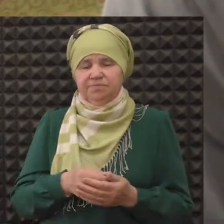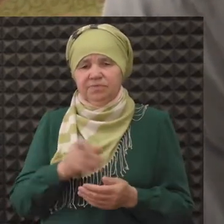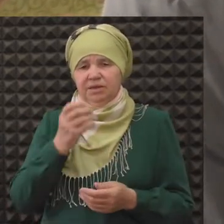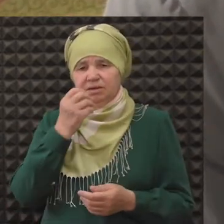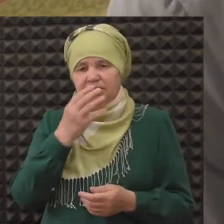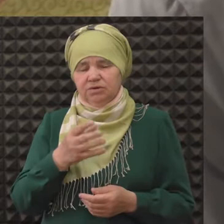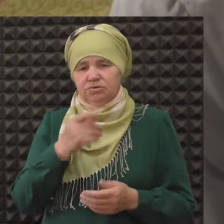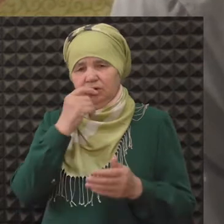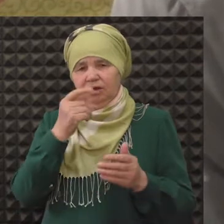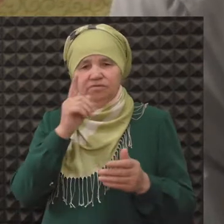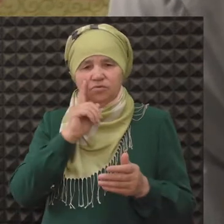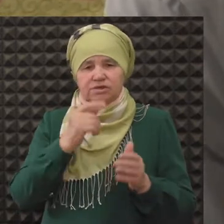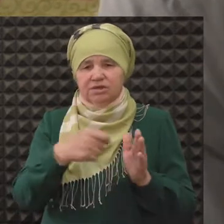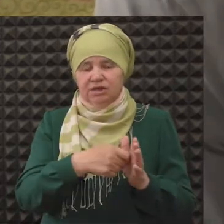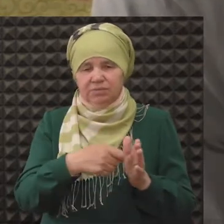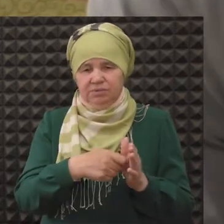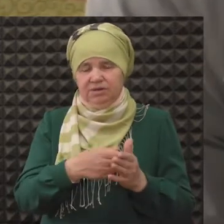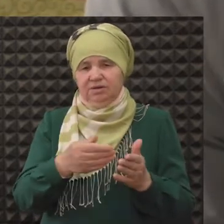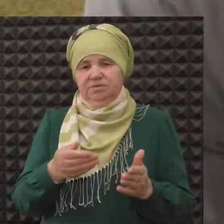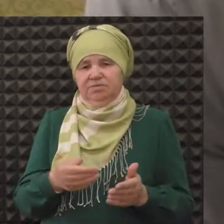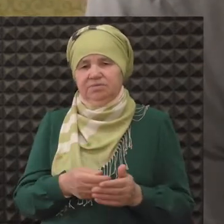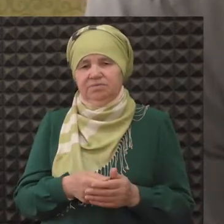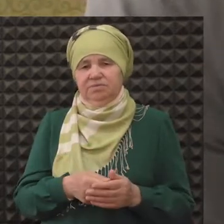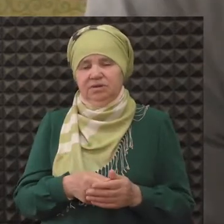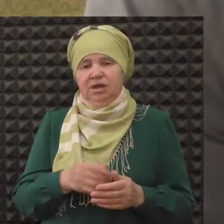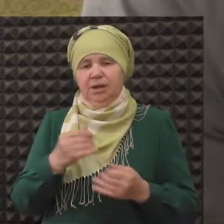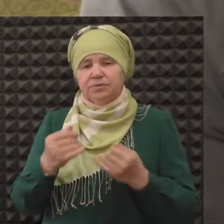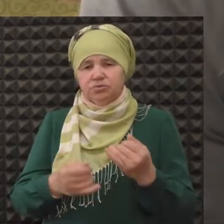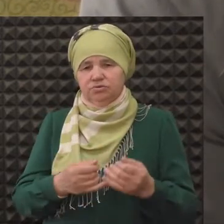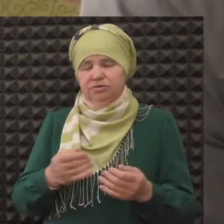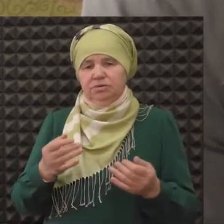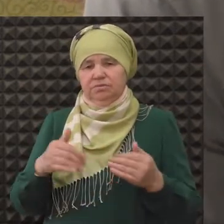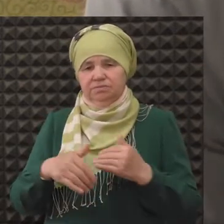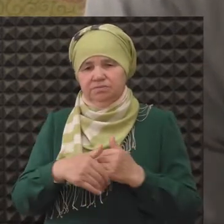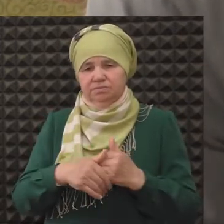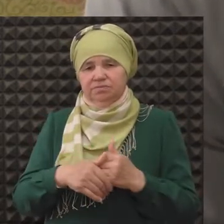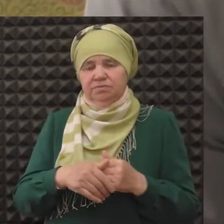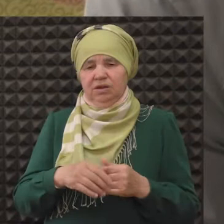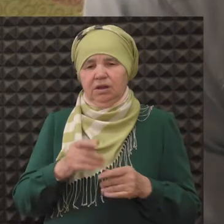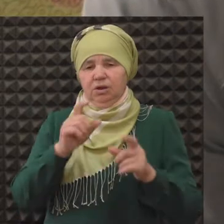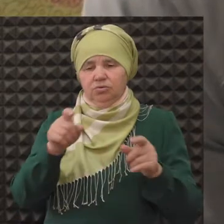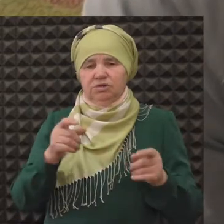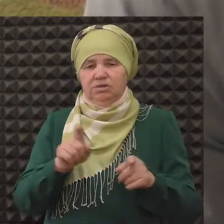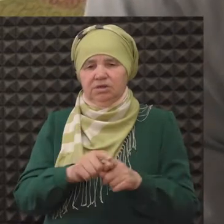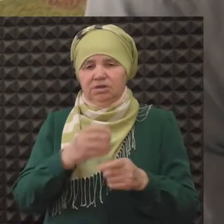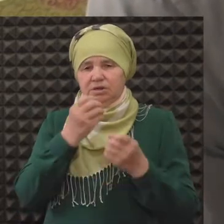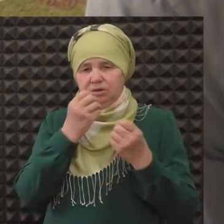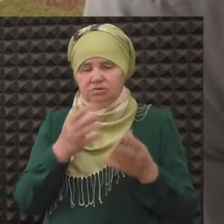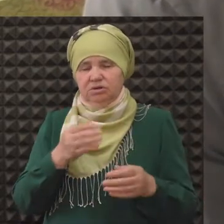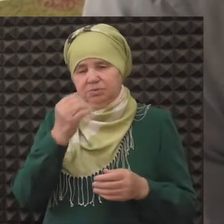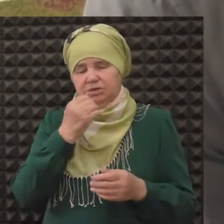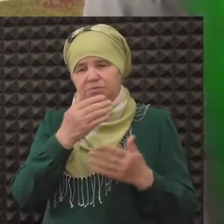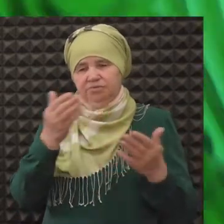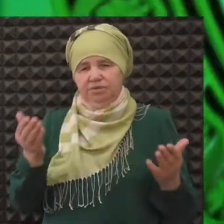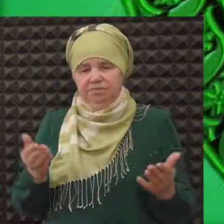Как хорошо, вкусно накормили, плюс обслуживание приятное, люди такие хорошие. Спасибо